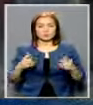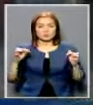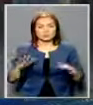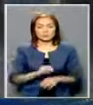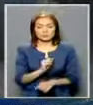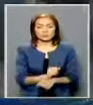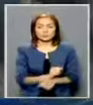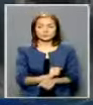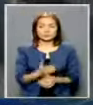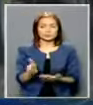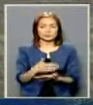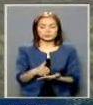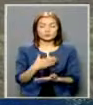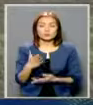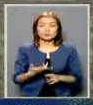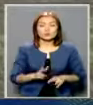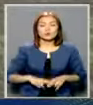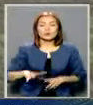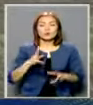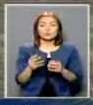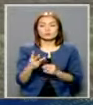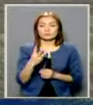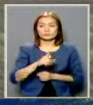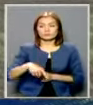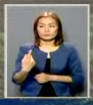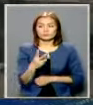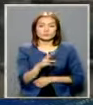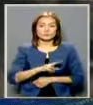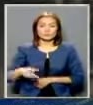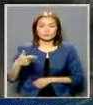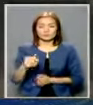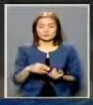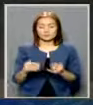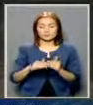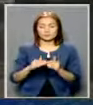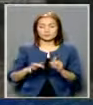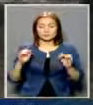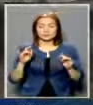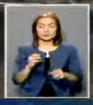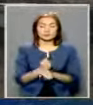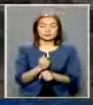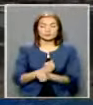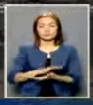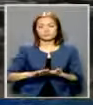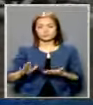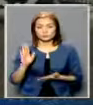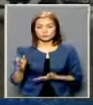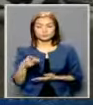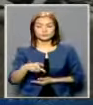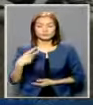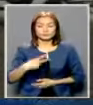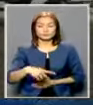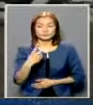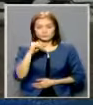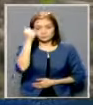әдісі шаралары қызу жүруде. Республика бойынша 3,1 миллион гектар алаңда қар тоқтату екізбен жүргізілді. Бұл